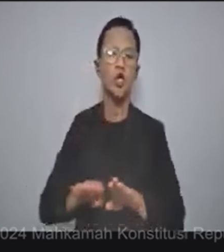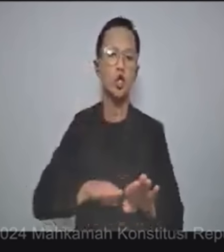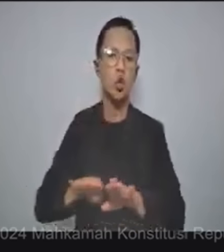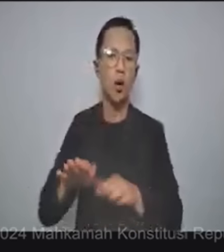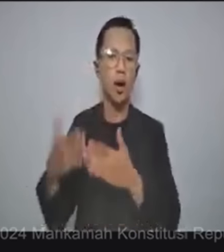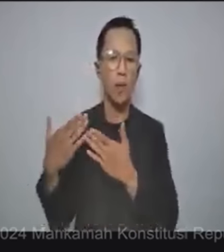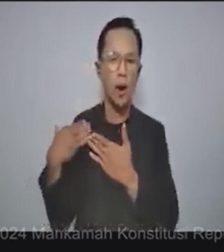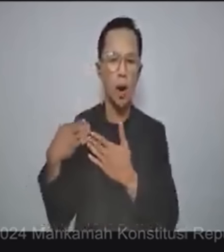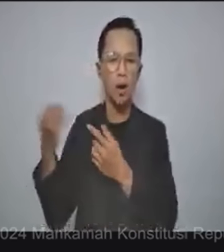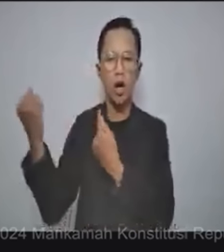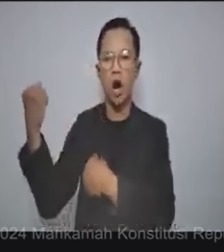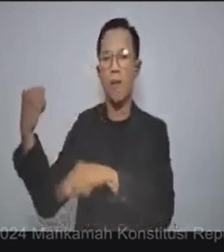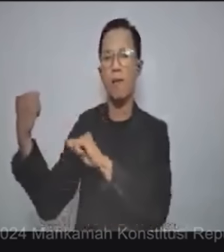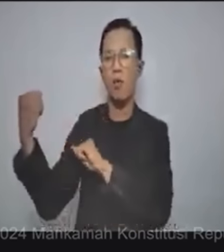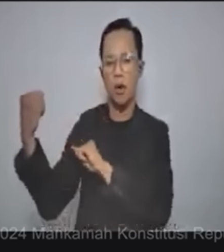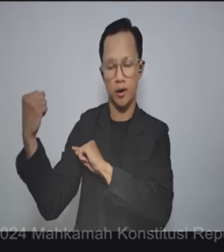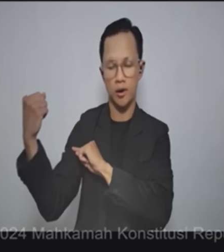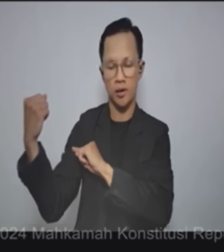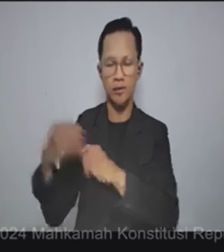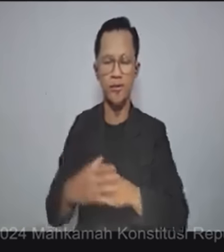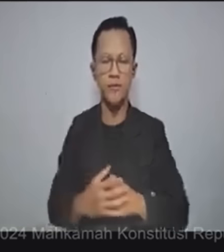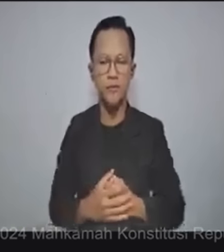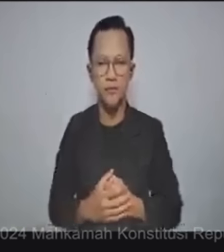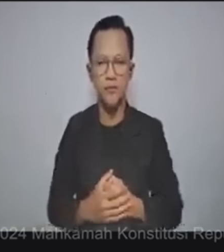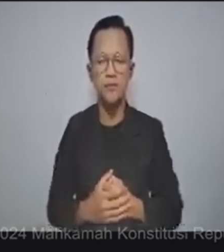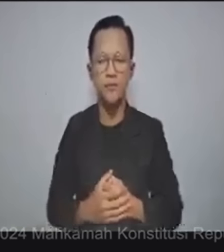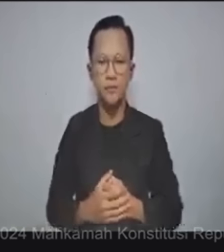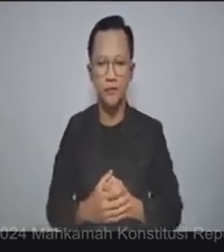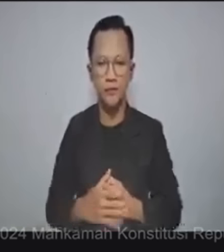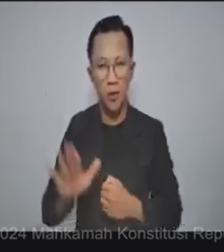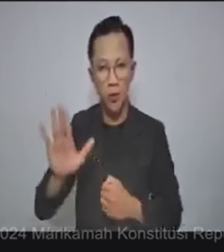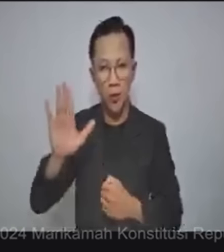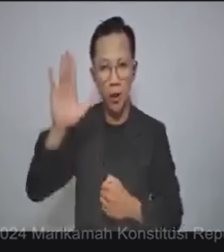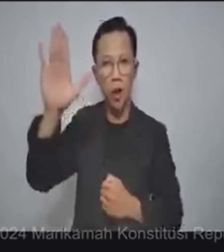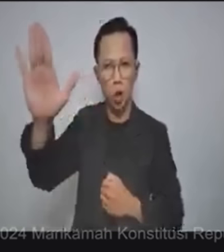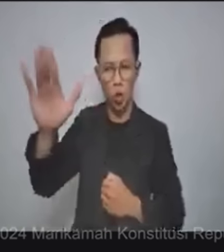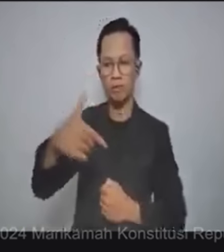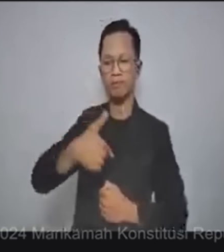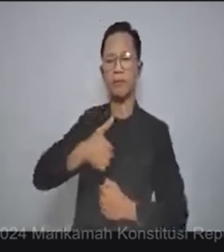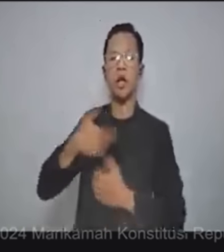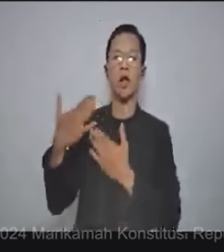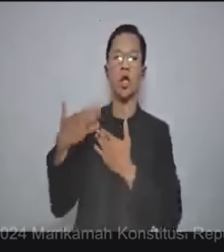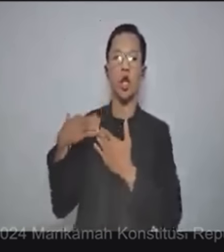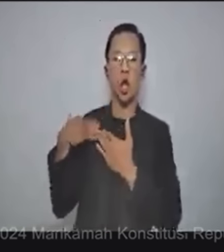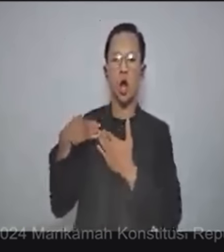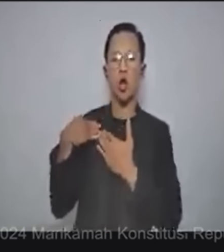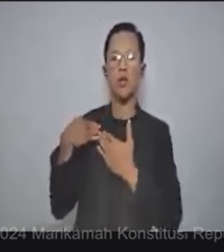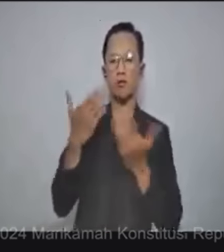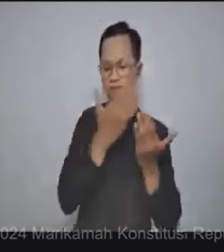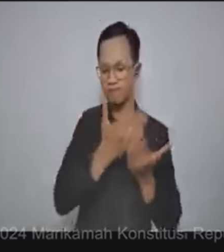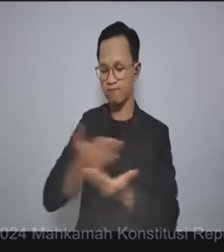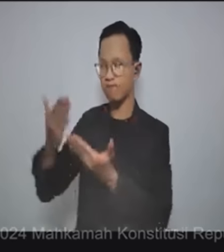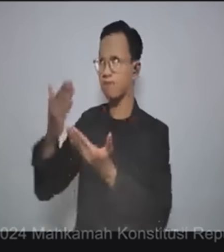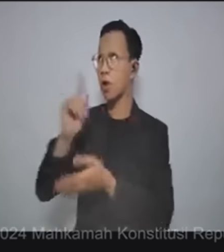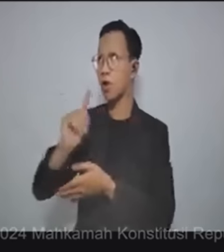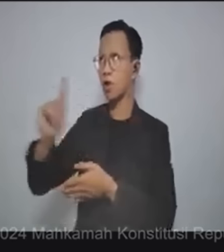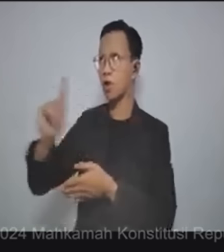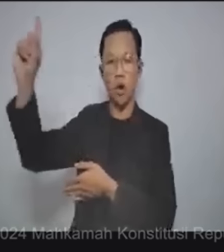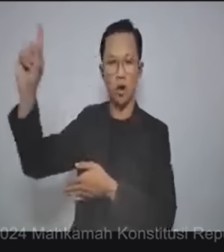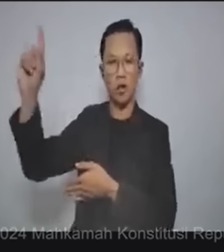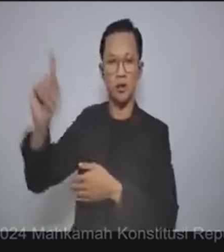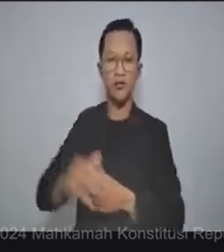dan kapabilitas nya yang kelak akan saya pertanggungjawabkan kehadirat Tuhan Yang mahaa Allah subhanahu